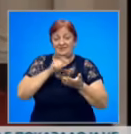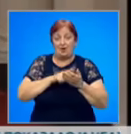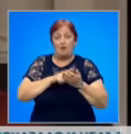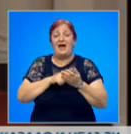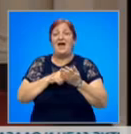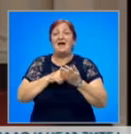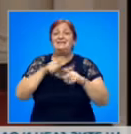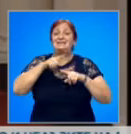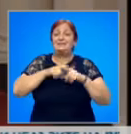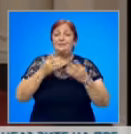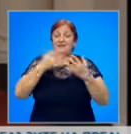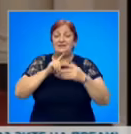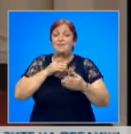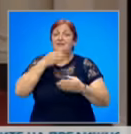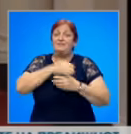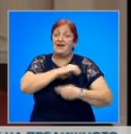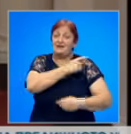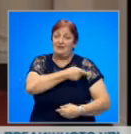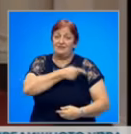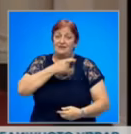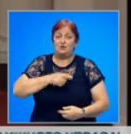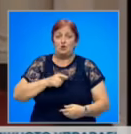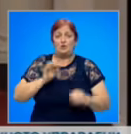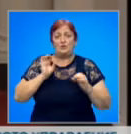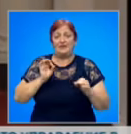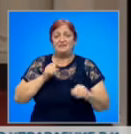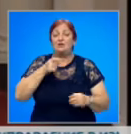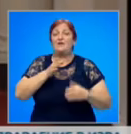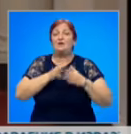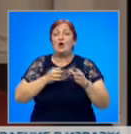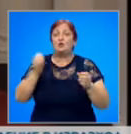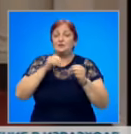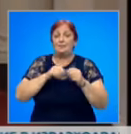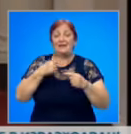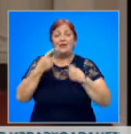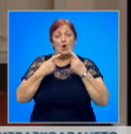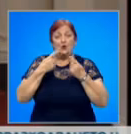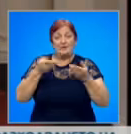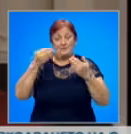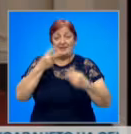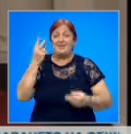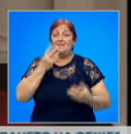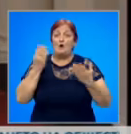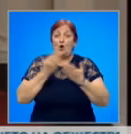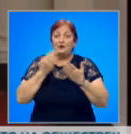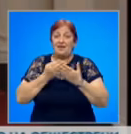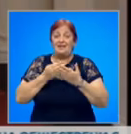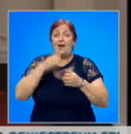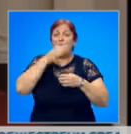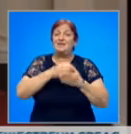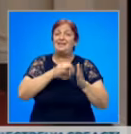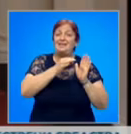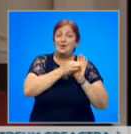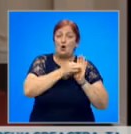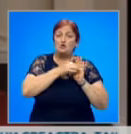съдебната система, които обаче няма да влязат в сила, тъй като не стигна време на това Народно събрание да ги обсъди и приеме на второ четене. Последната точка от